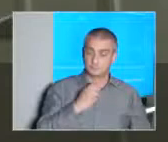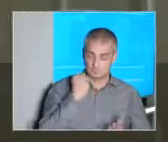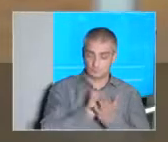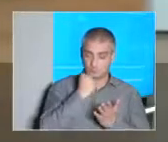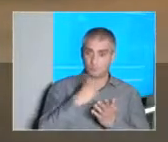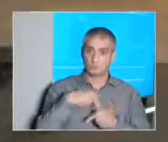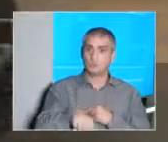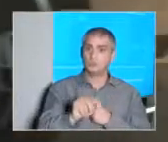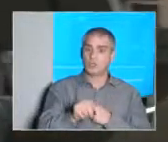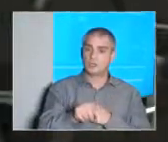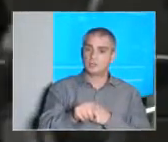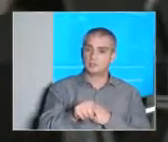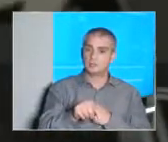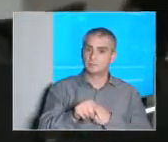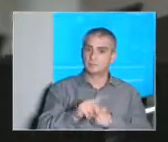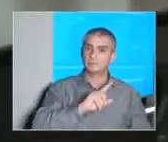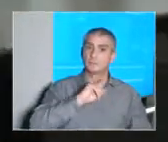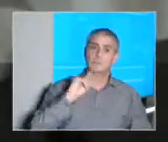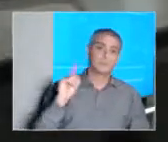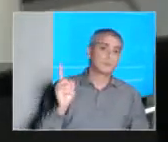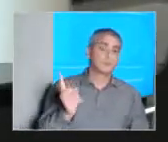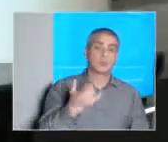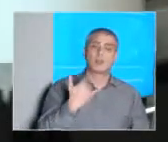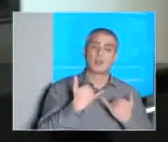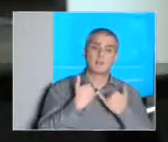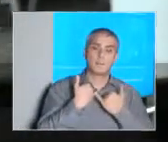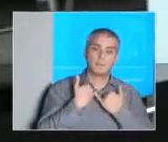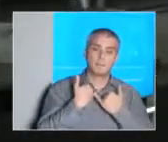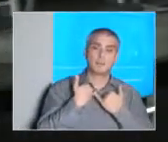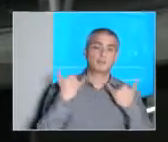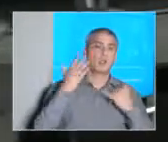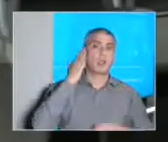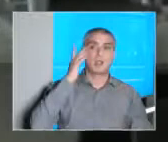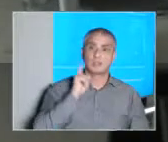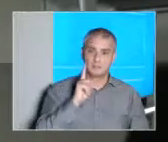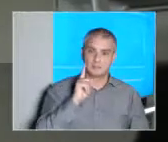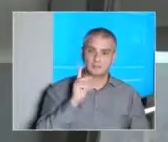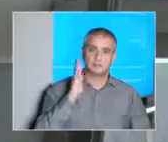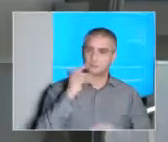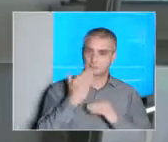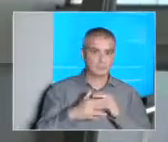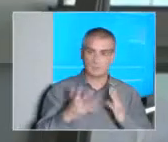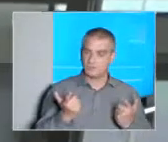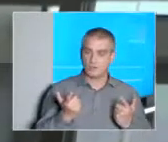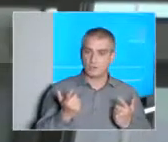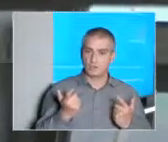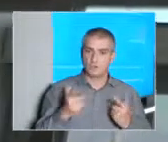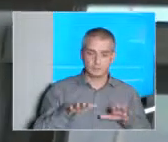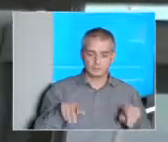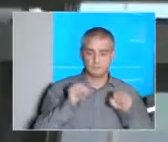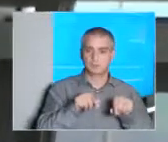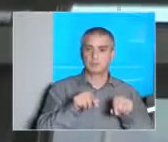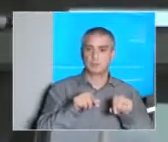שמאושרת בשנה זו, בעצם כל הפיתוח האורבני העתידי מסתיים, אתה יודע איפה?